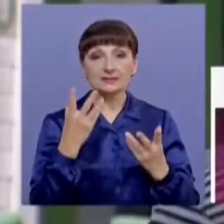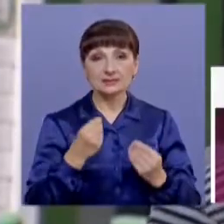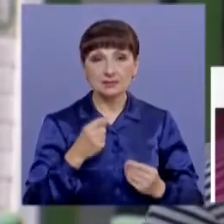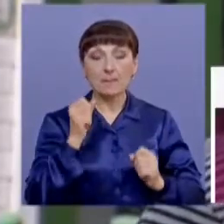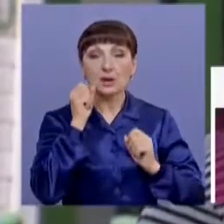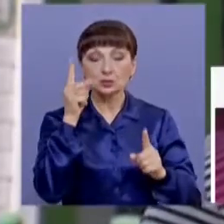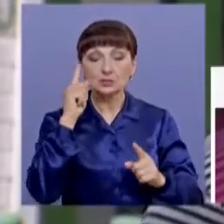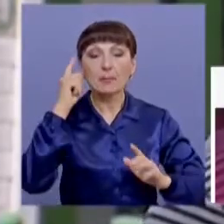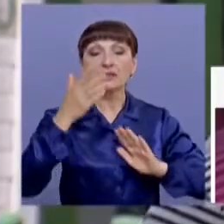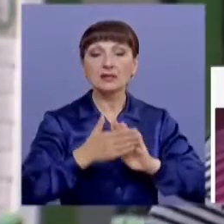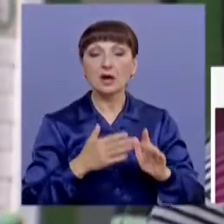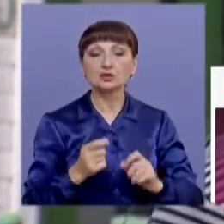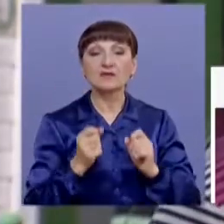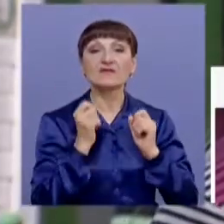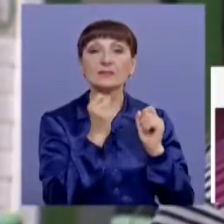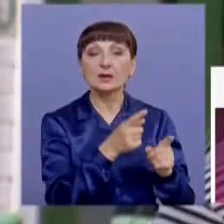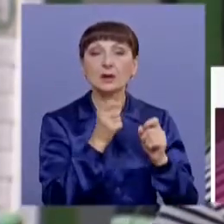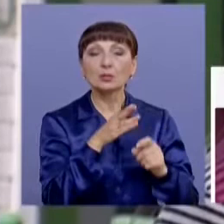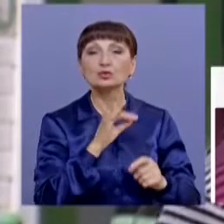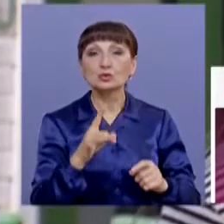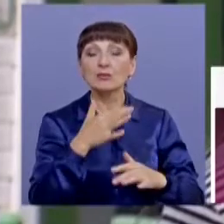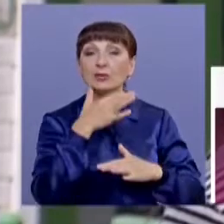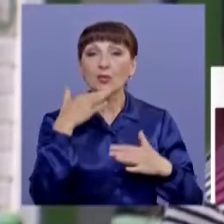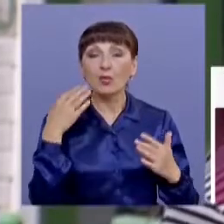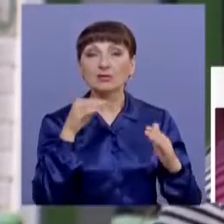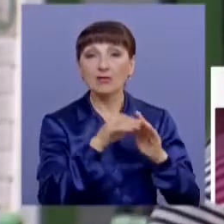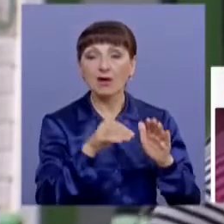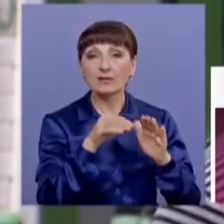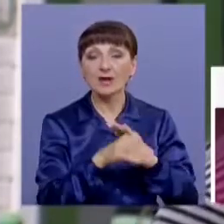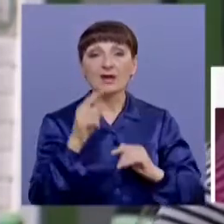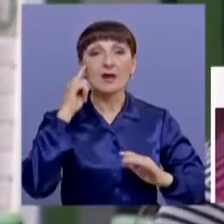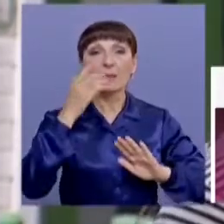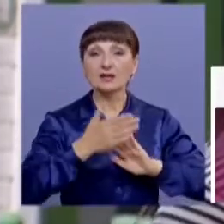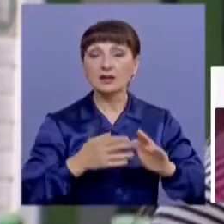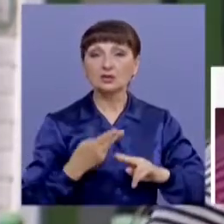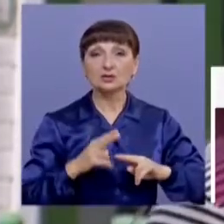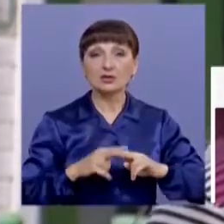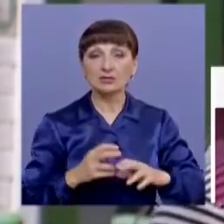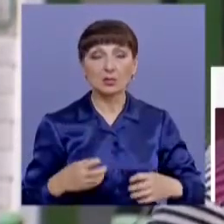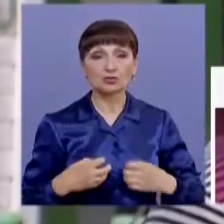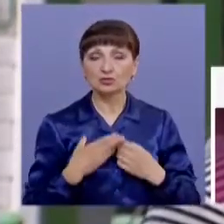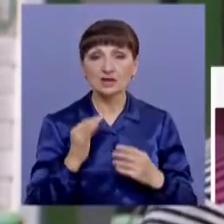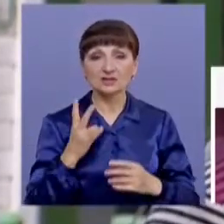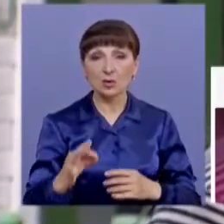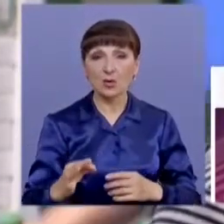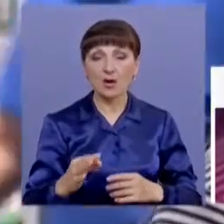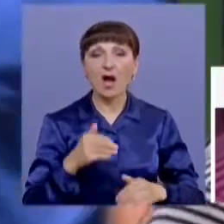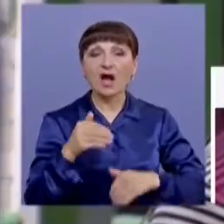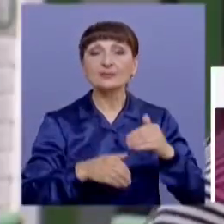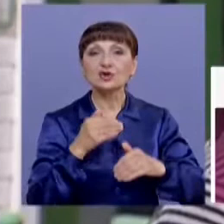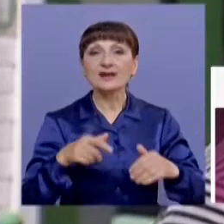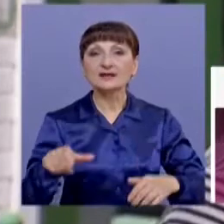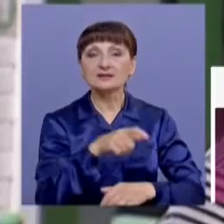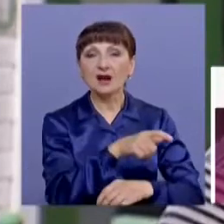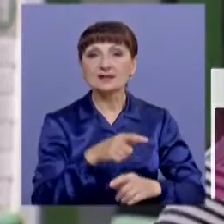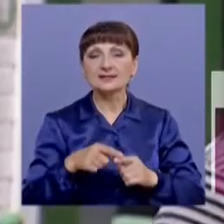поняла, что выкидываю на мусор, столько всего накапливается. И я поняла, что это, не знаю, ужасно. Как-то проезжала по Копчегайской трассе, там